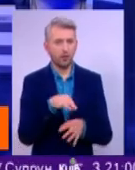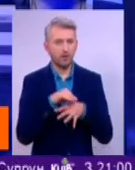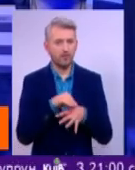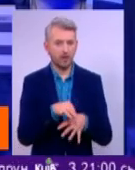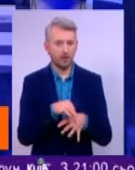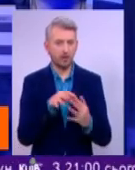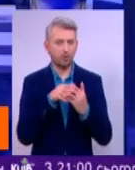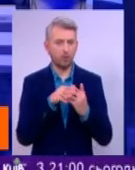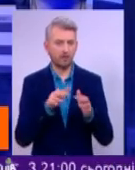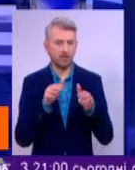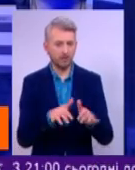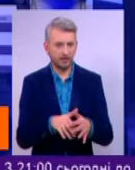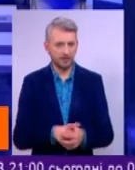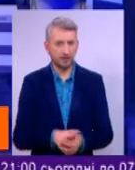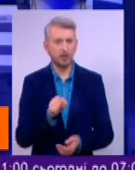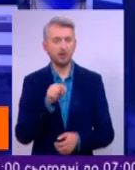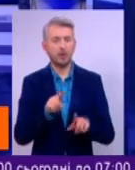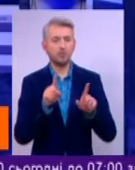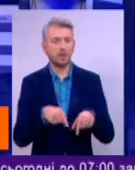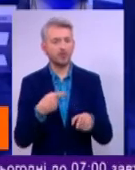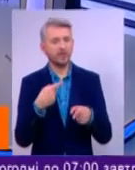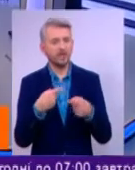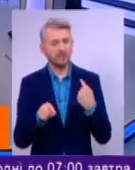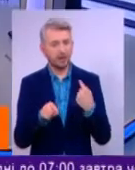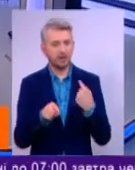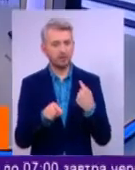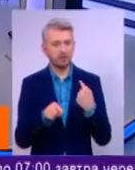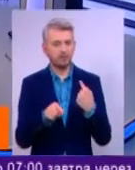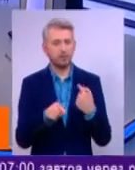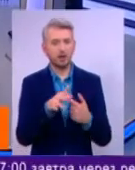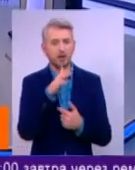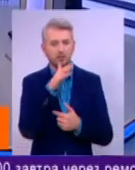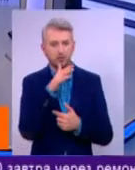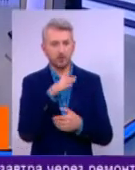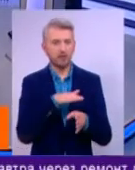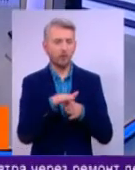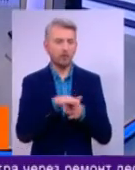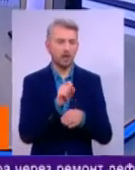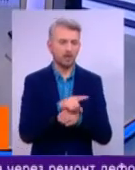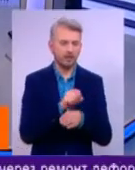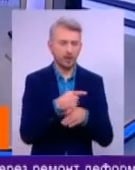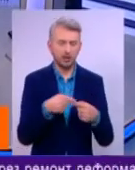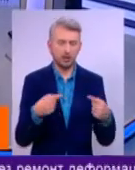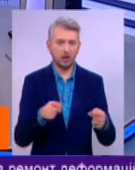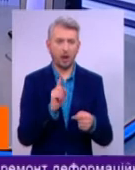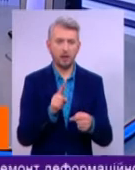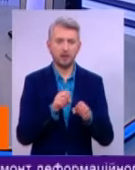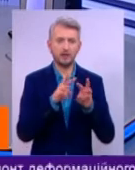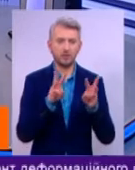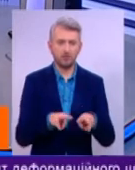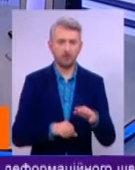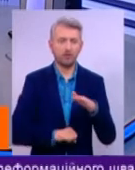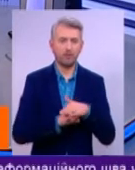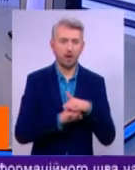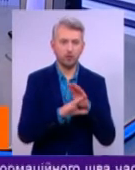ведення бойових дій. Там теж відрізняється під час виконання завдань і так далі. Але забезпечення